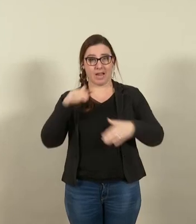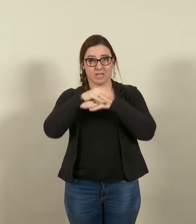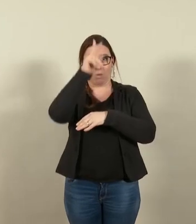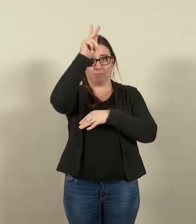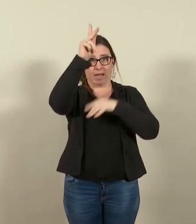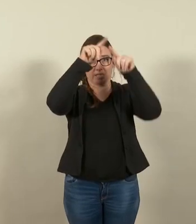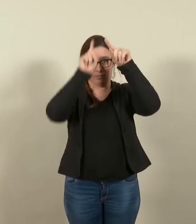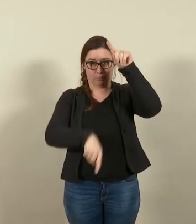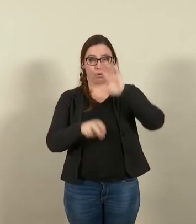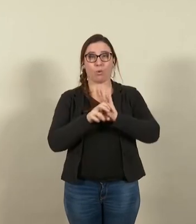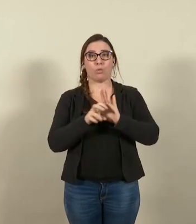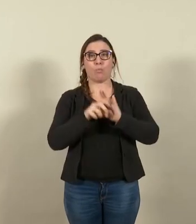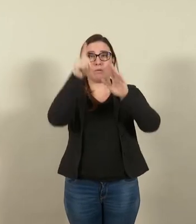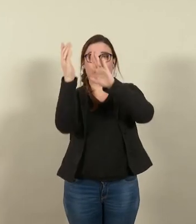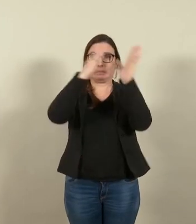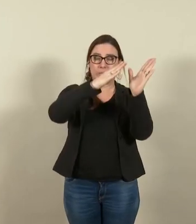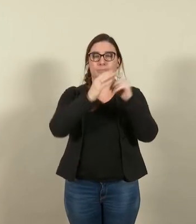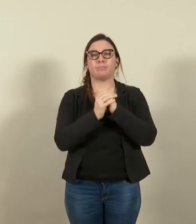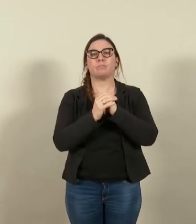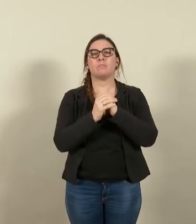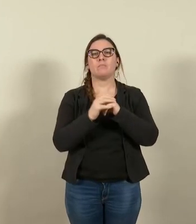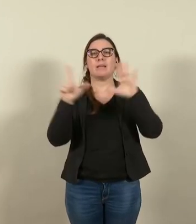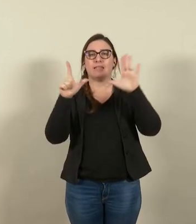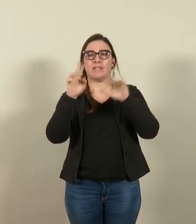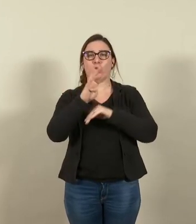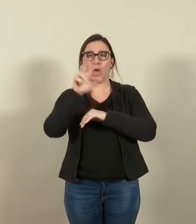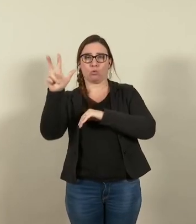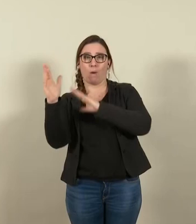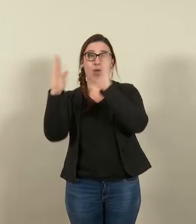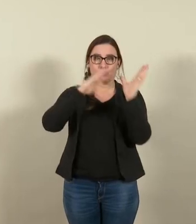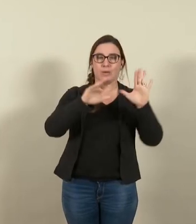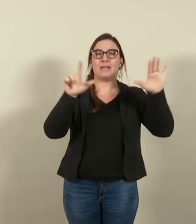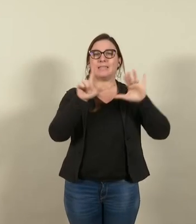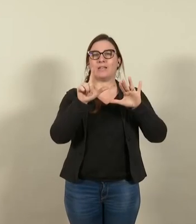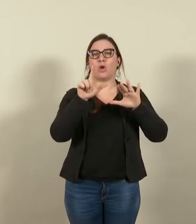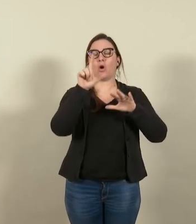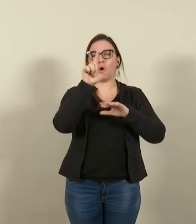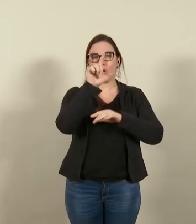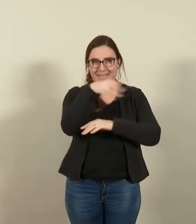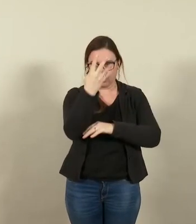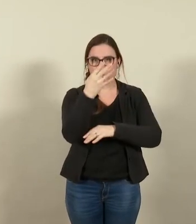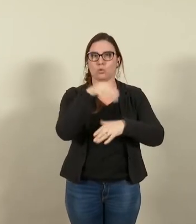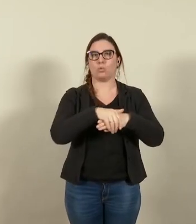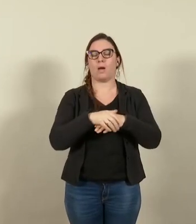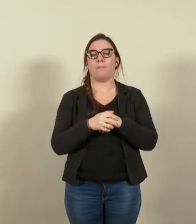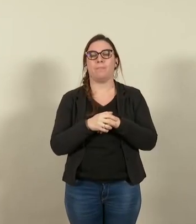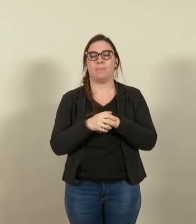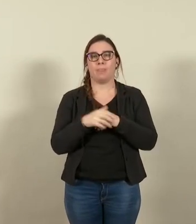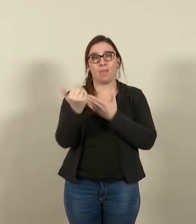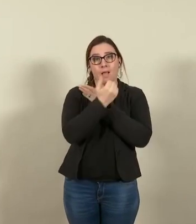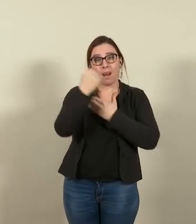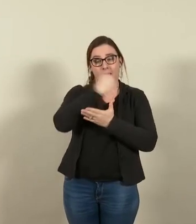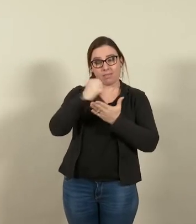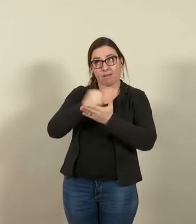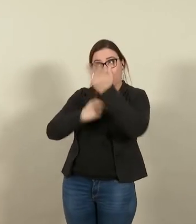Paris étit avancé de 19h43 à 19h14 les courriers des élus mentionnaient que ces